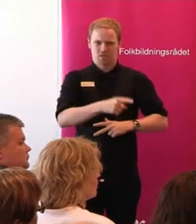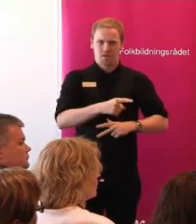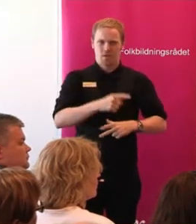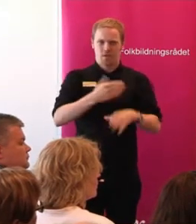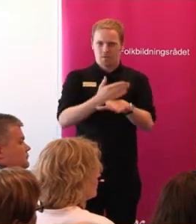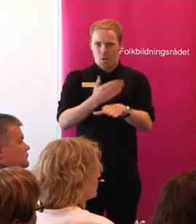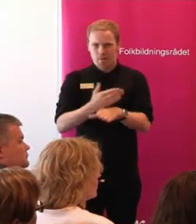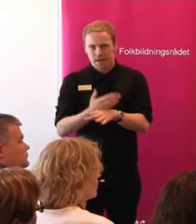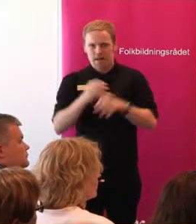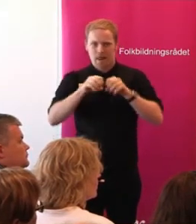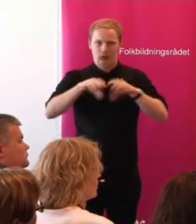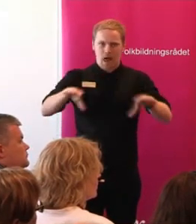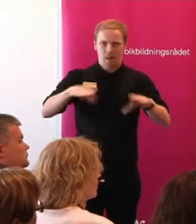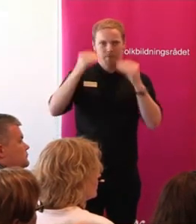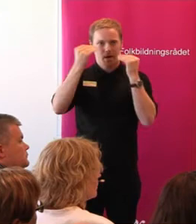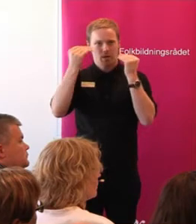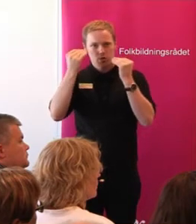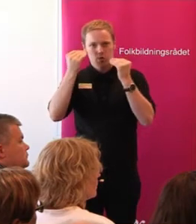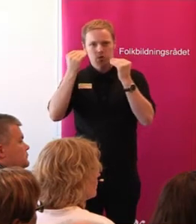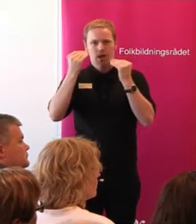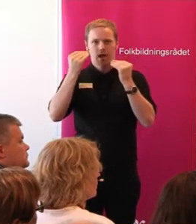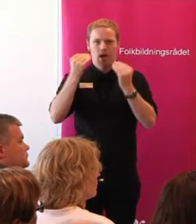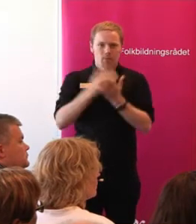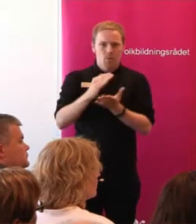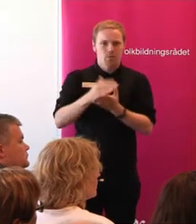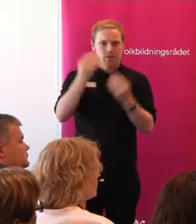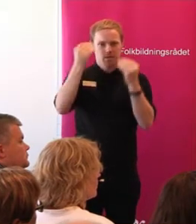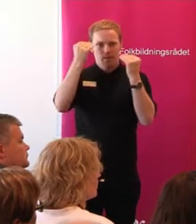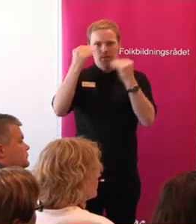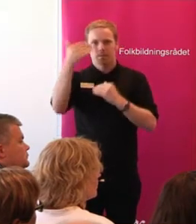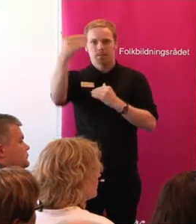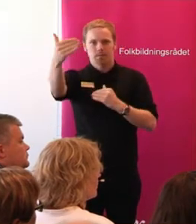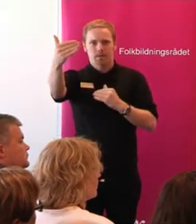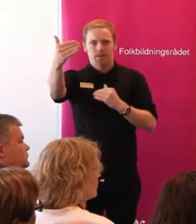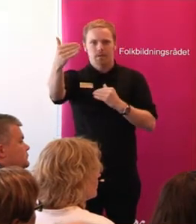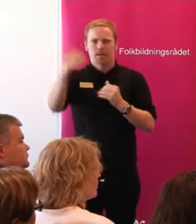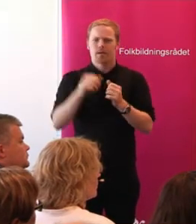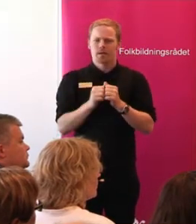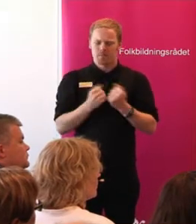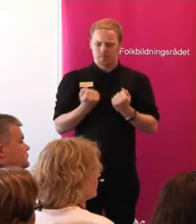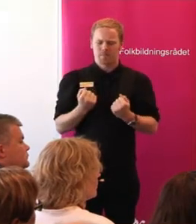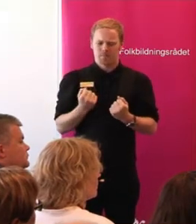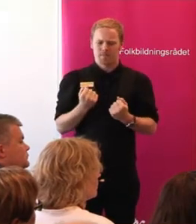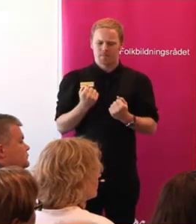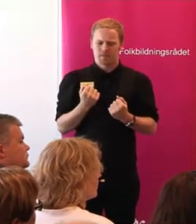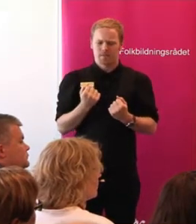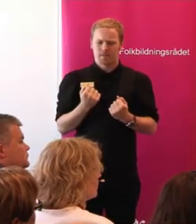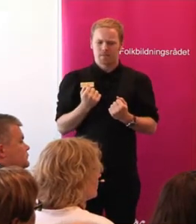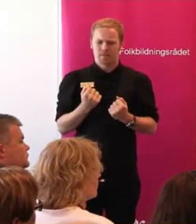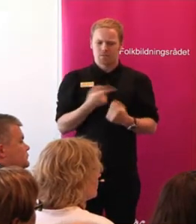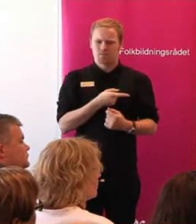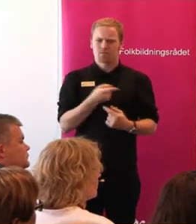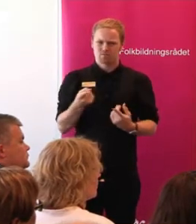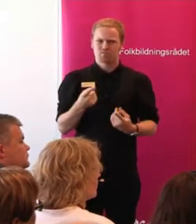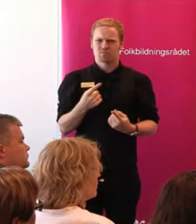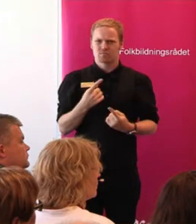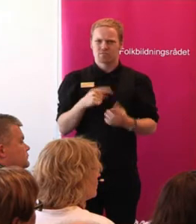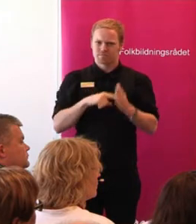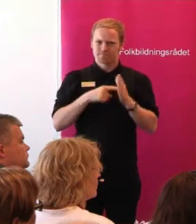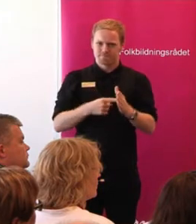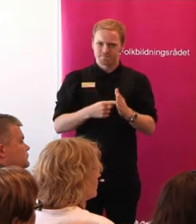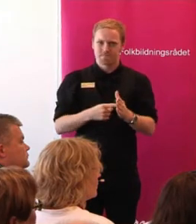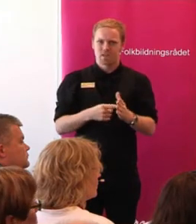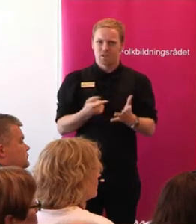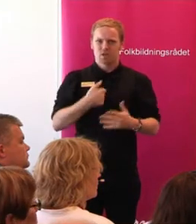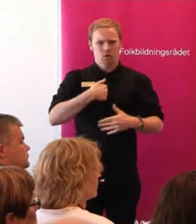förberedande allmänna kurser för vidare studier. Men framförallt så hävdar de att jag får möjlighet att